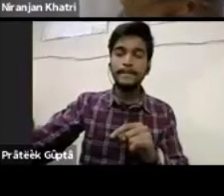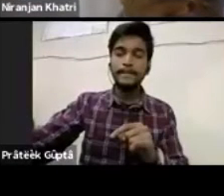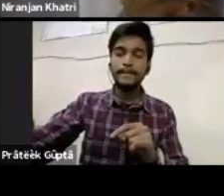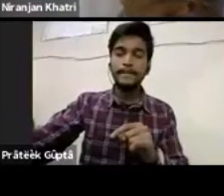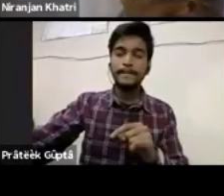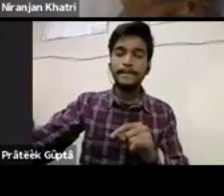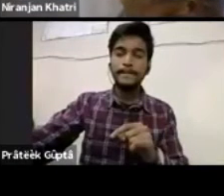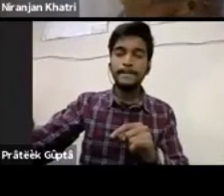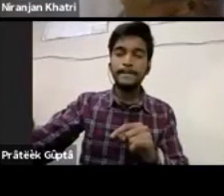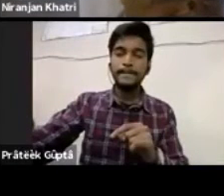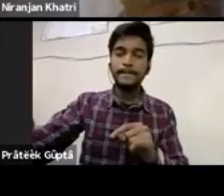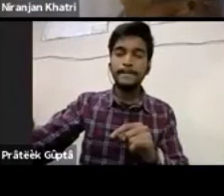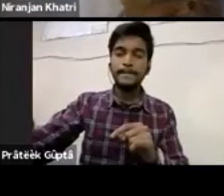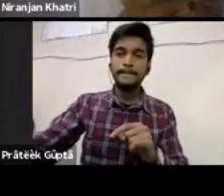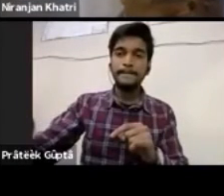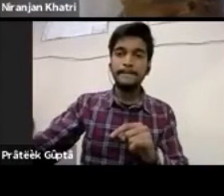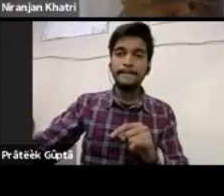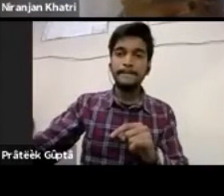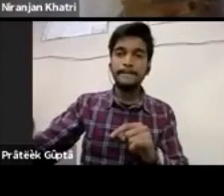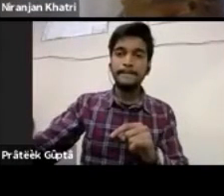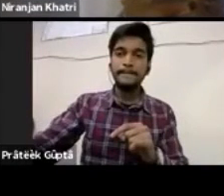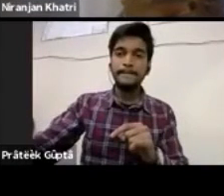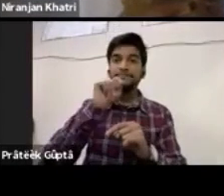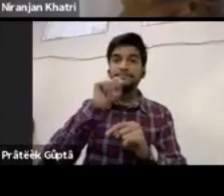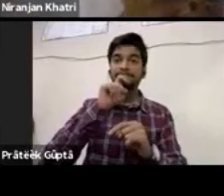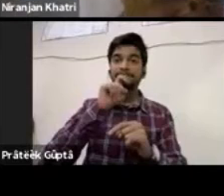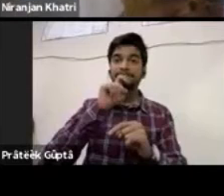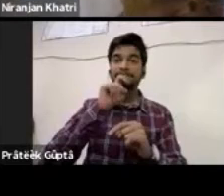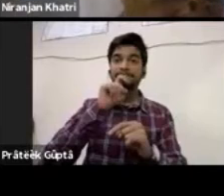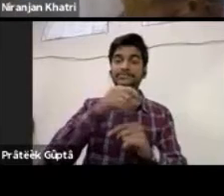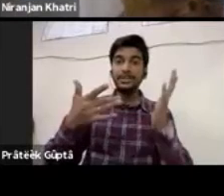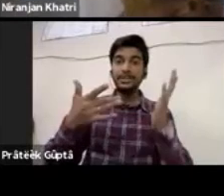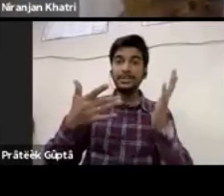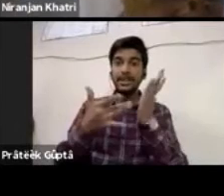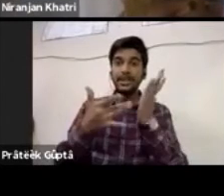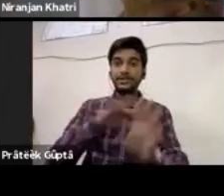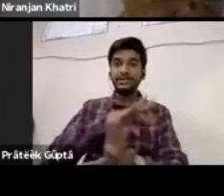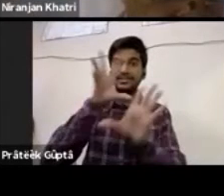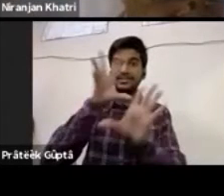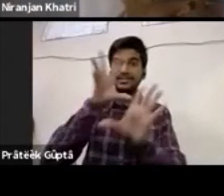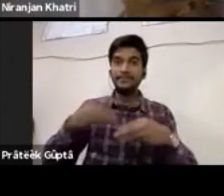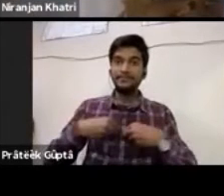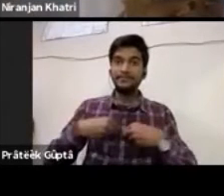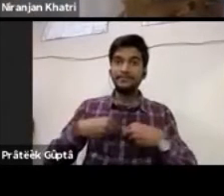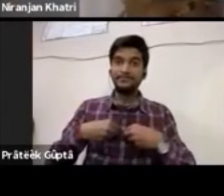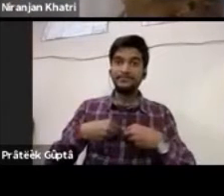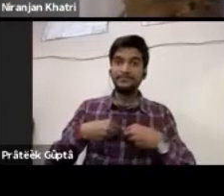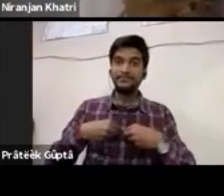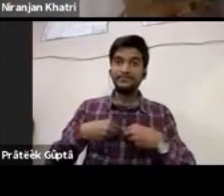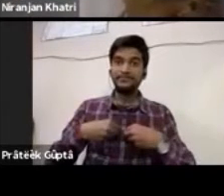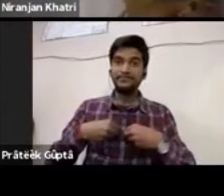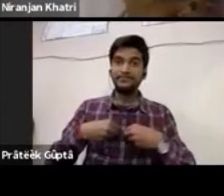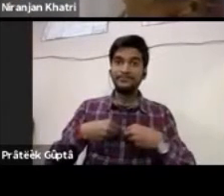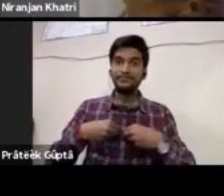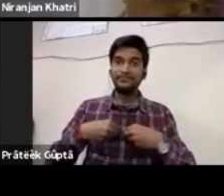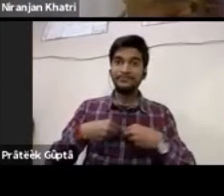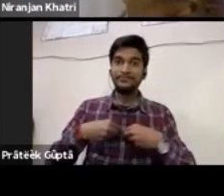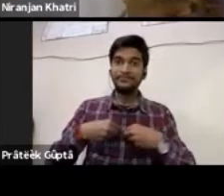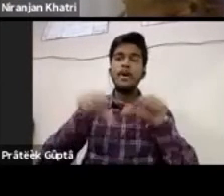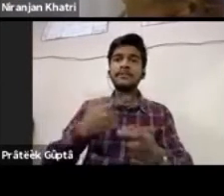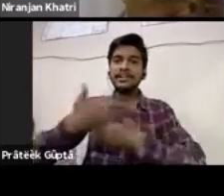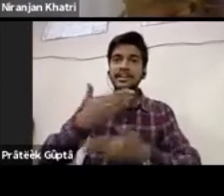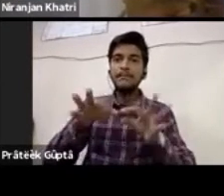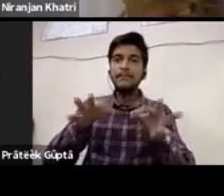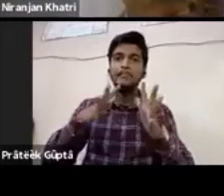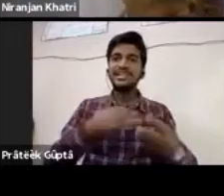कीप ऑन स्ट्रगलिंग हाउ टू यूज दैट, और टेक्नोलॉजी इज नॉट ए स्टैटिक थिंग, इट इज ए डायनेमिक